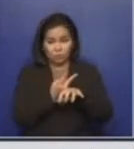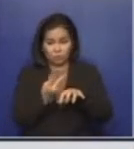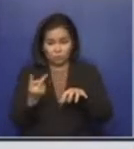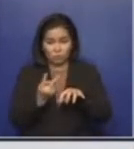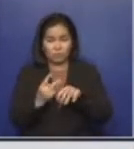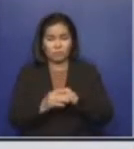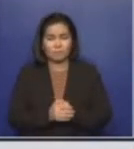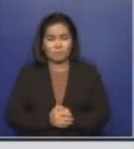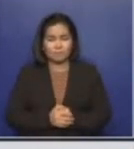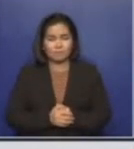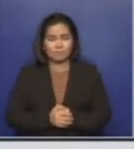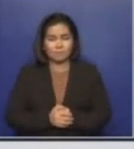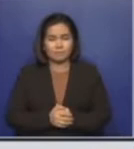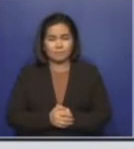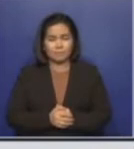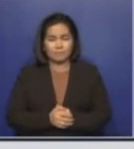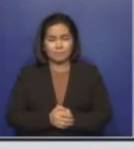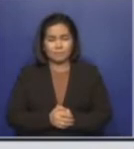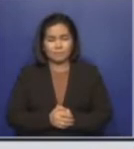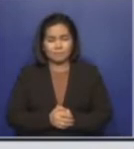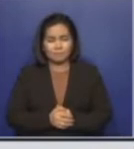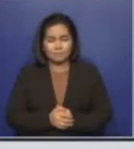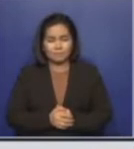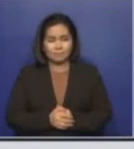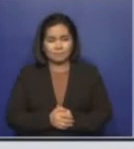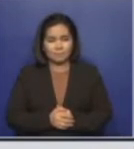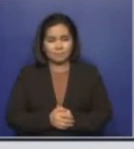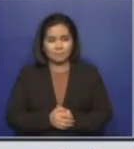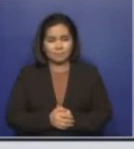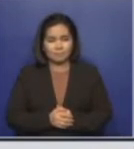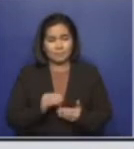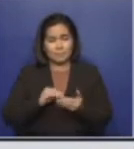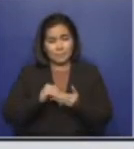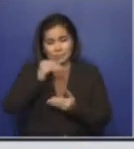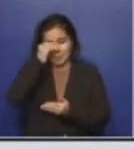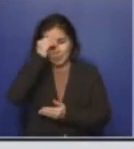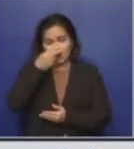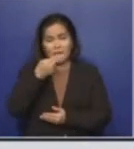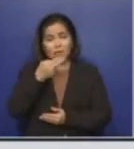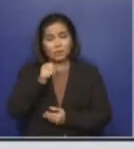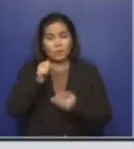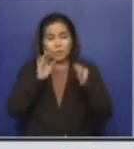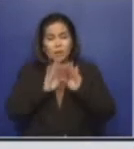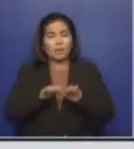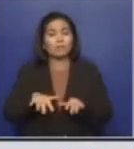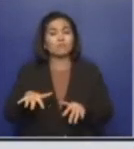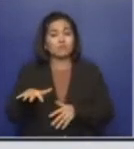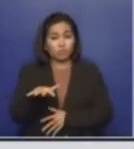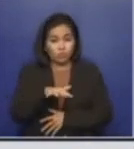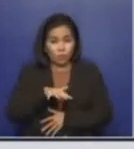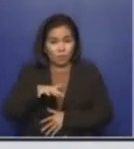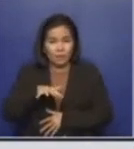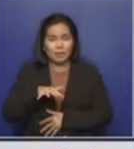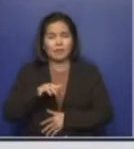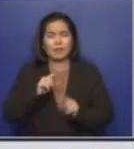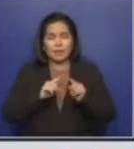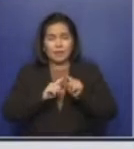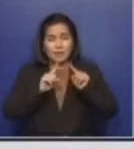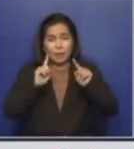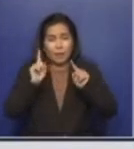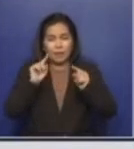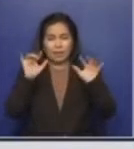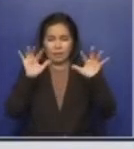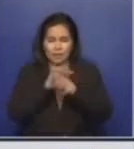ทั้งสองมหาวิทยาลัยนี่ถึงแม้จะเรียนในหลักสูตรทั่วๆไปแต่ในส่วนหนึ่งมันเป็นภา